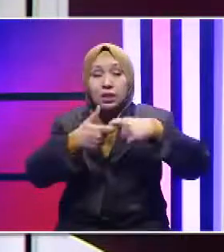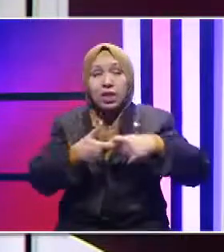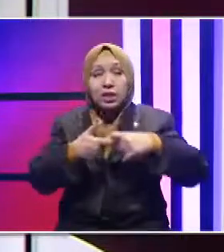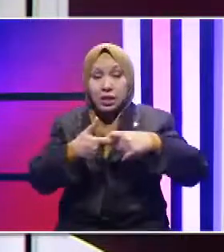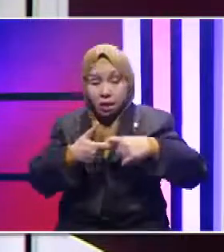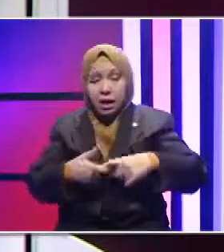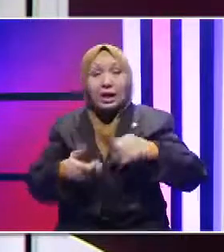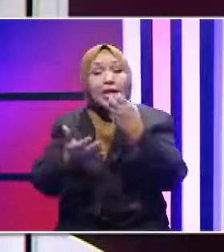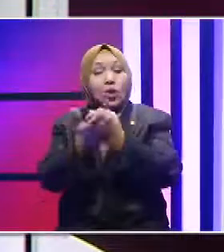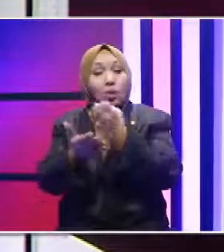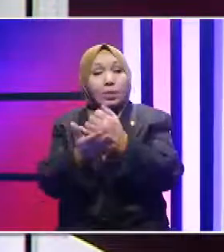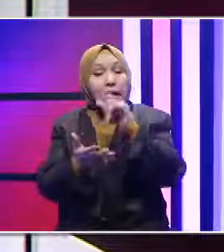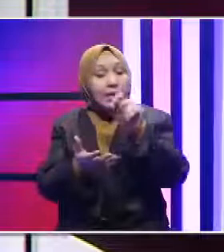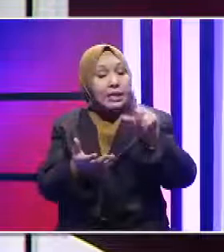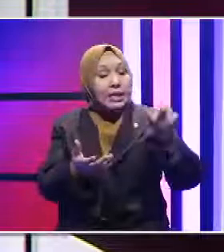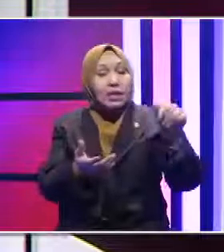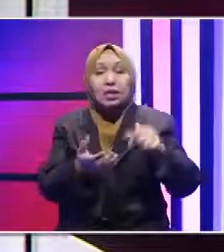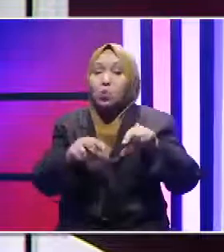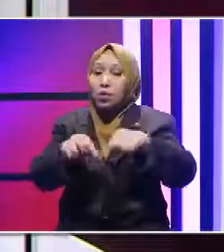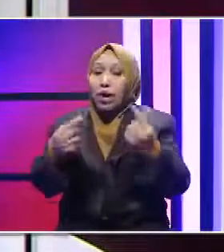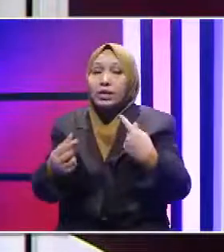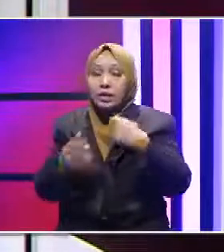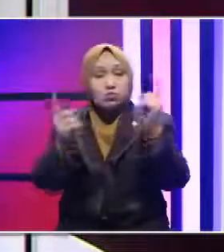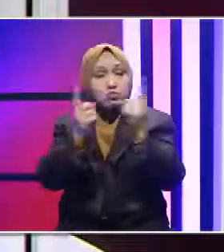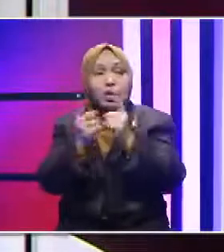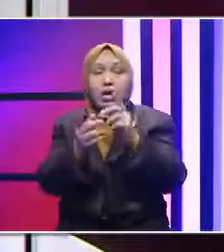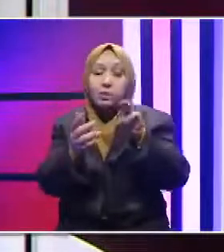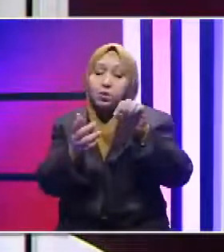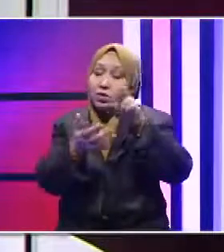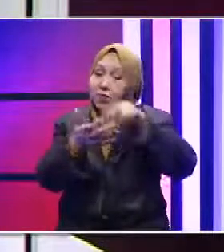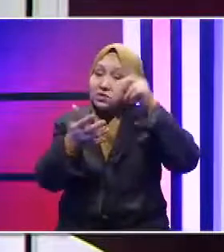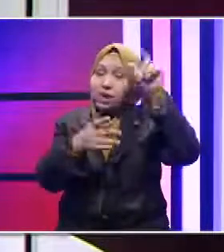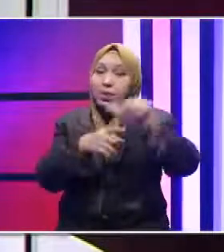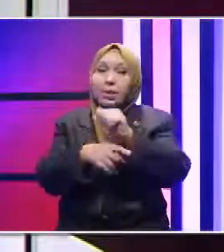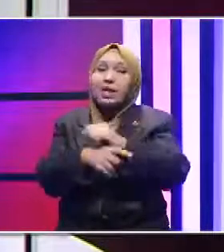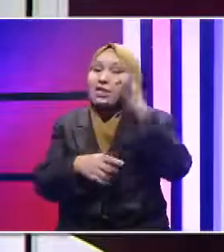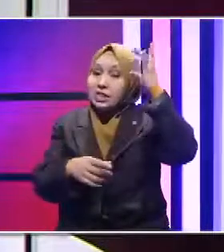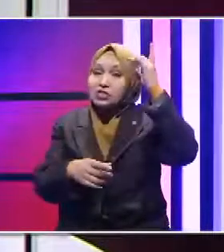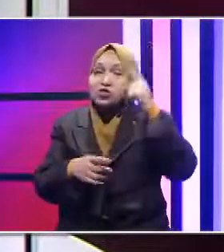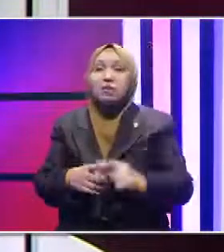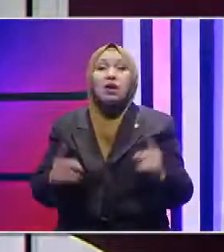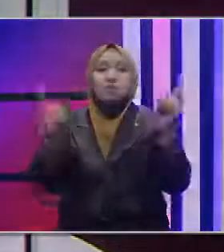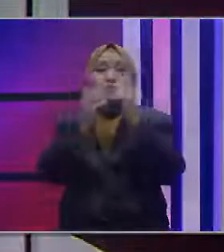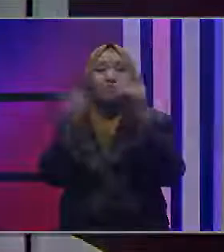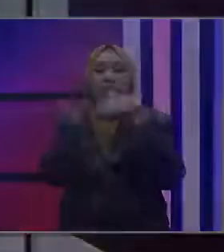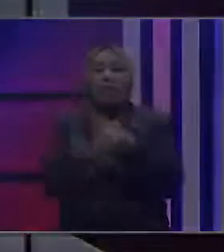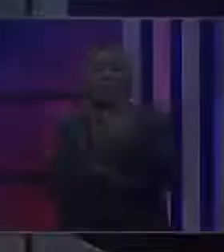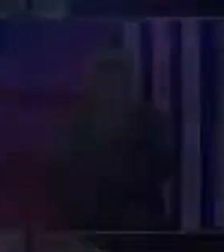dan ekonomi dalam Al-Quran. Kita bertemu dalam My Quran Time, baca, faham, amal, insya-Allah.